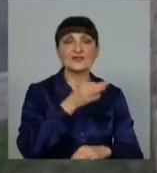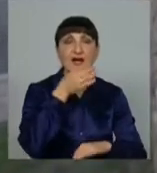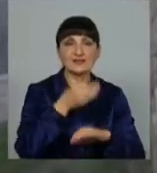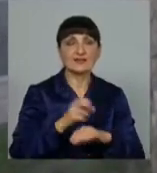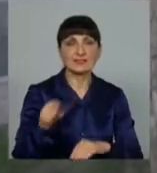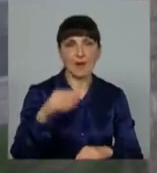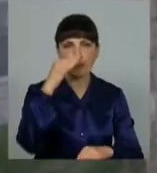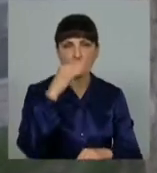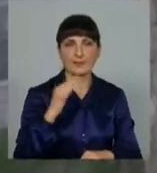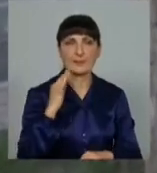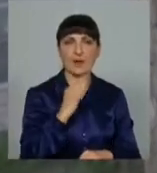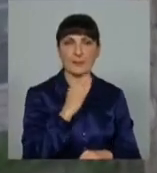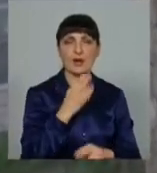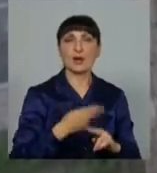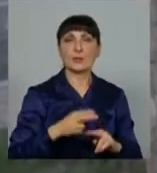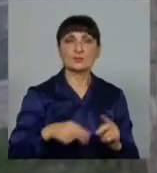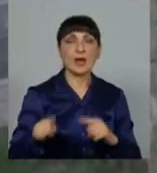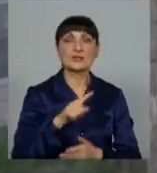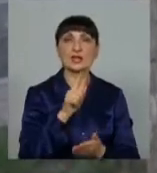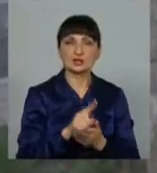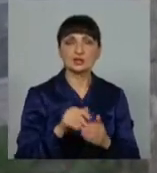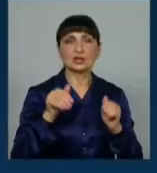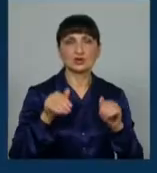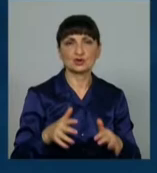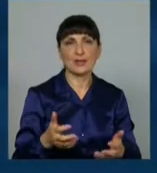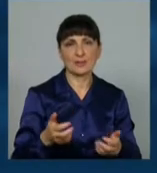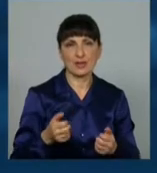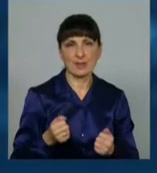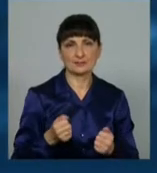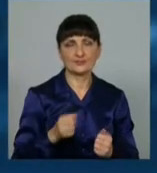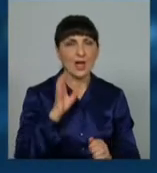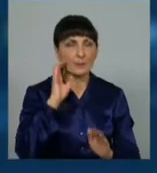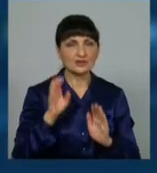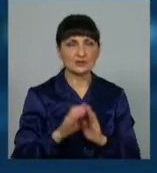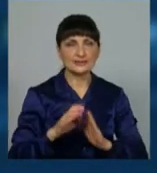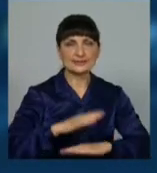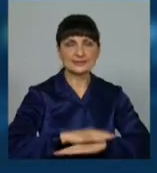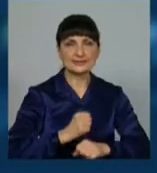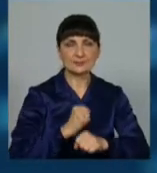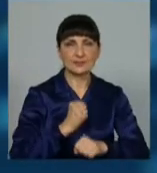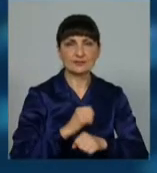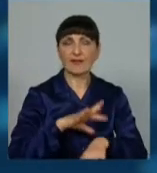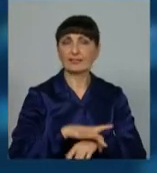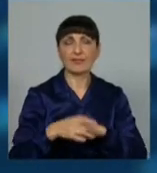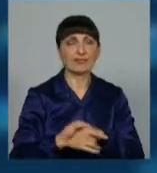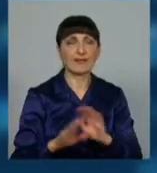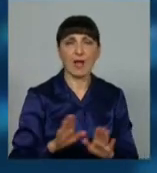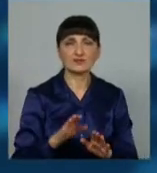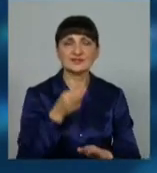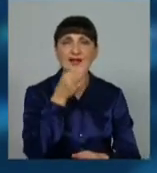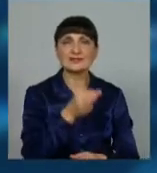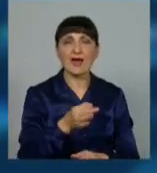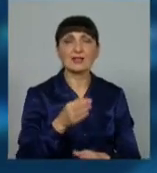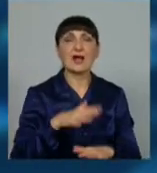на родителях. И поэтому они должны принимать решения. Подчинение дисциплине не есть рабство. Так сказал в свое